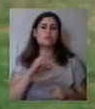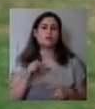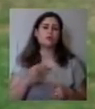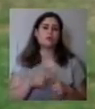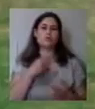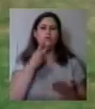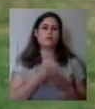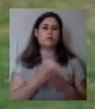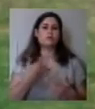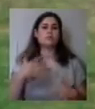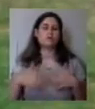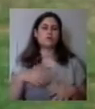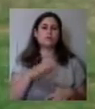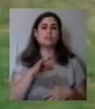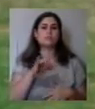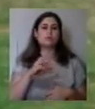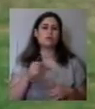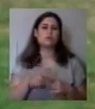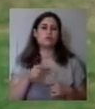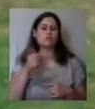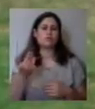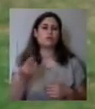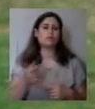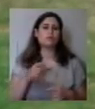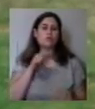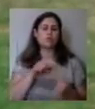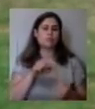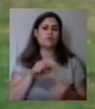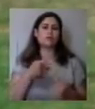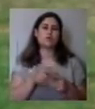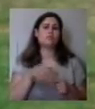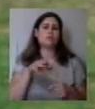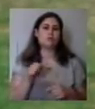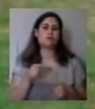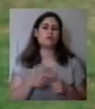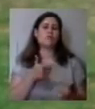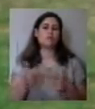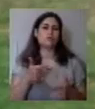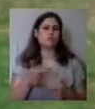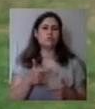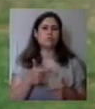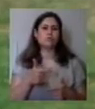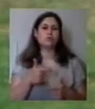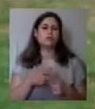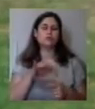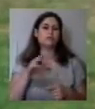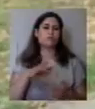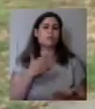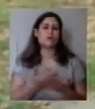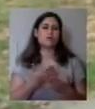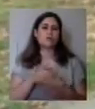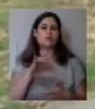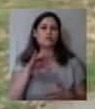побачили слабкі сторони його противника та готувалися, щоб він показав